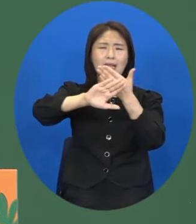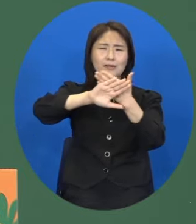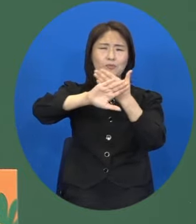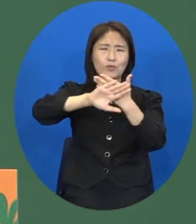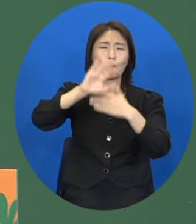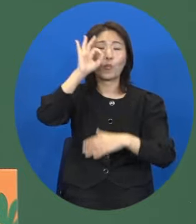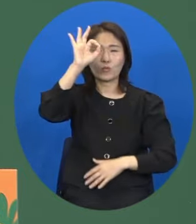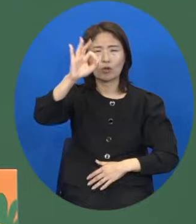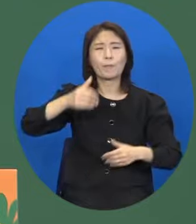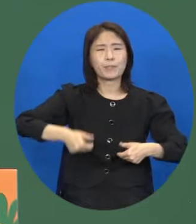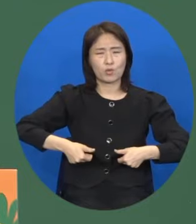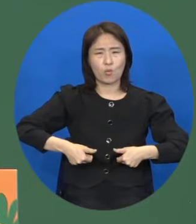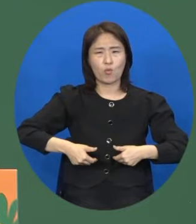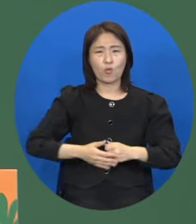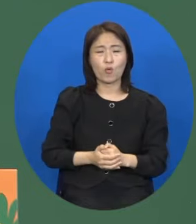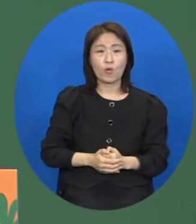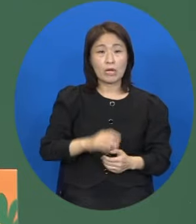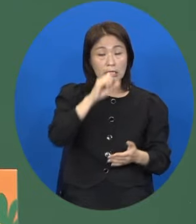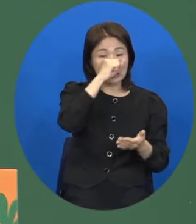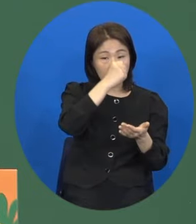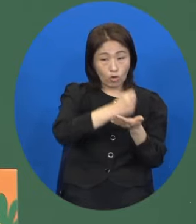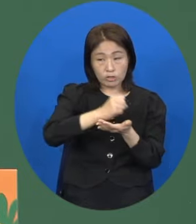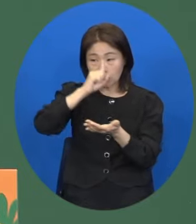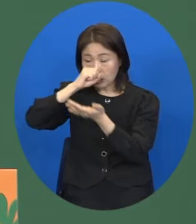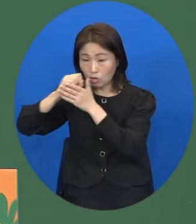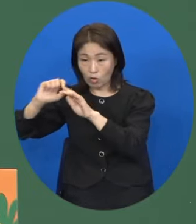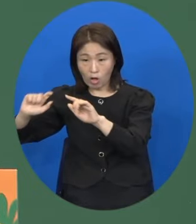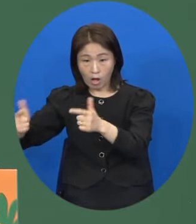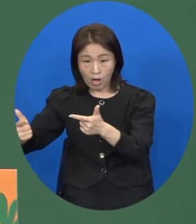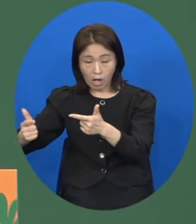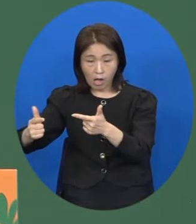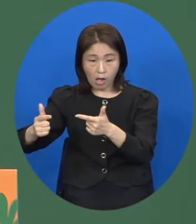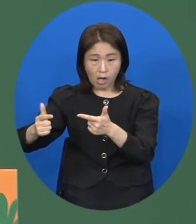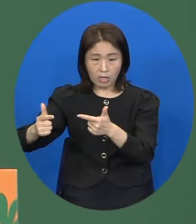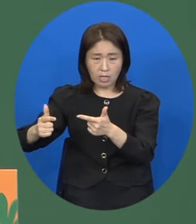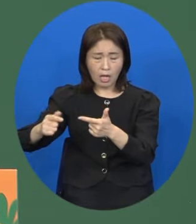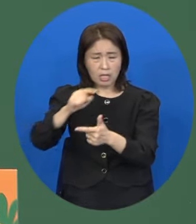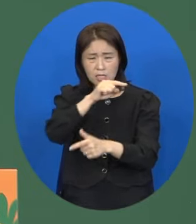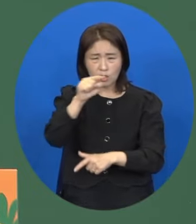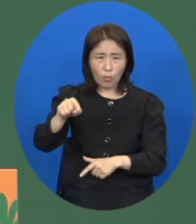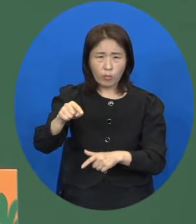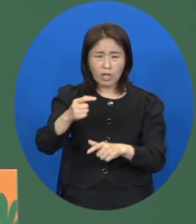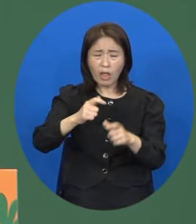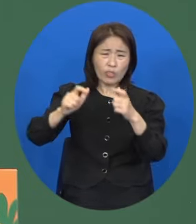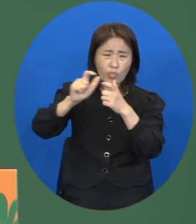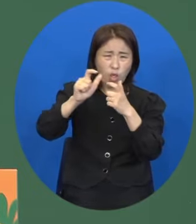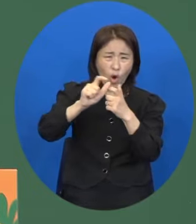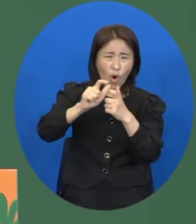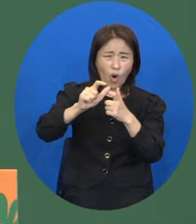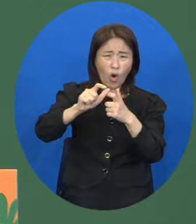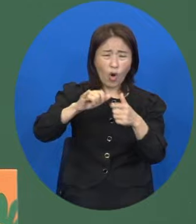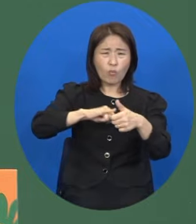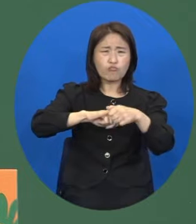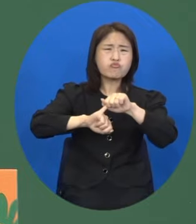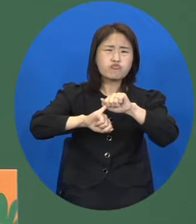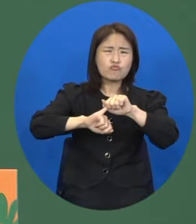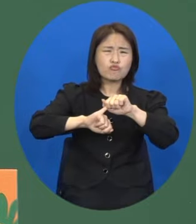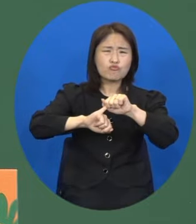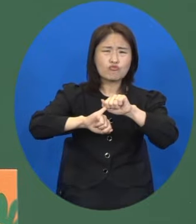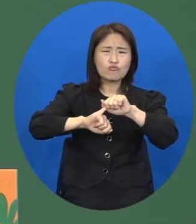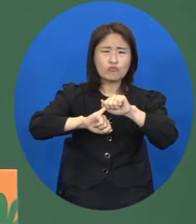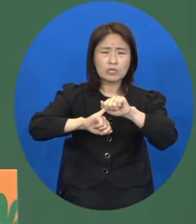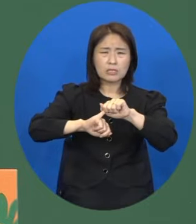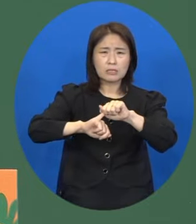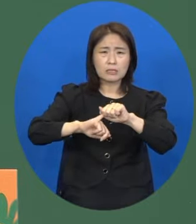그런데 때때로 정상과 비정상을 넘어 불구로 장애인을 바라보고 편견의 시각으로 바라보는